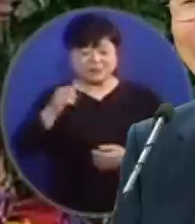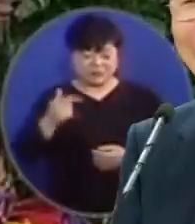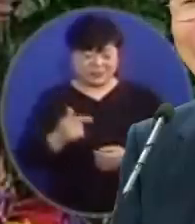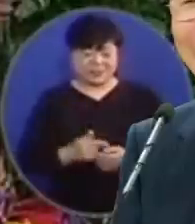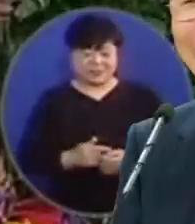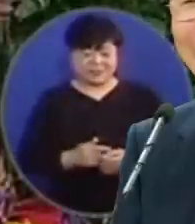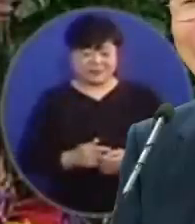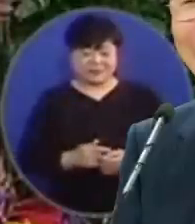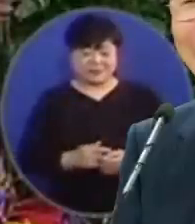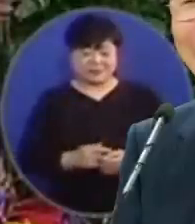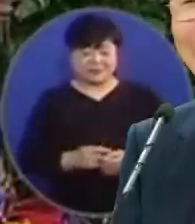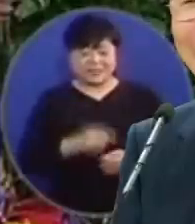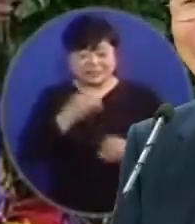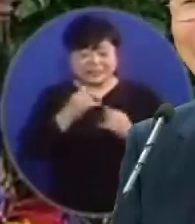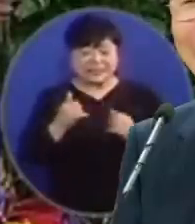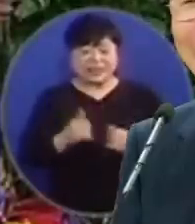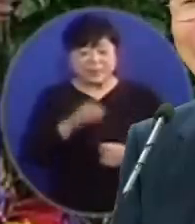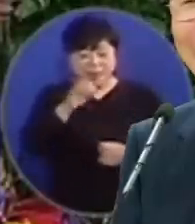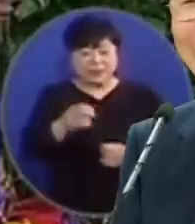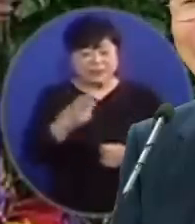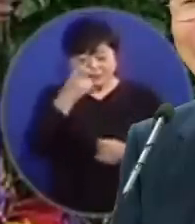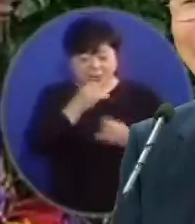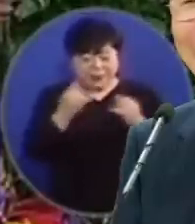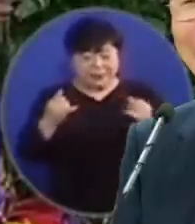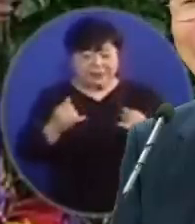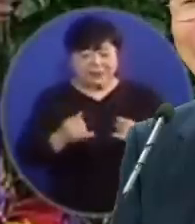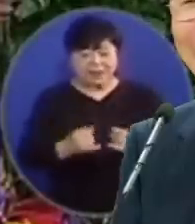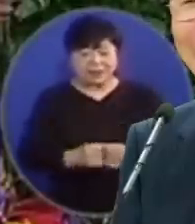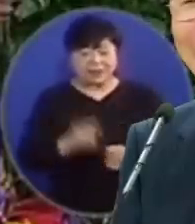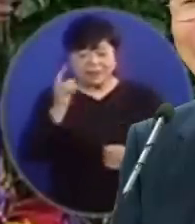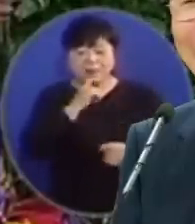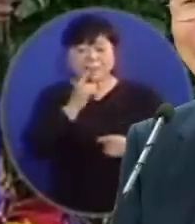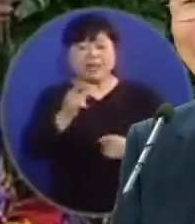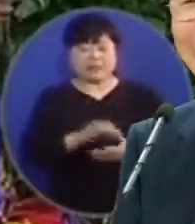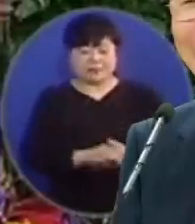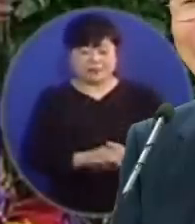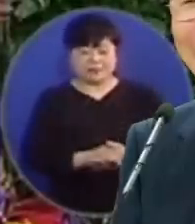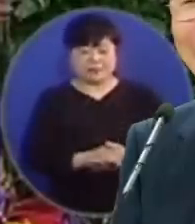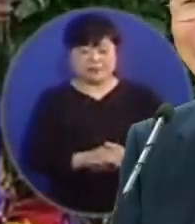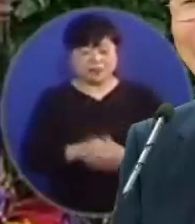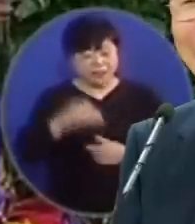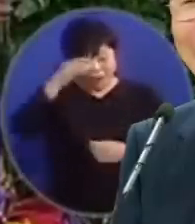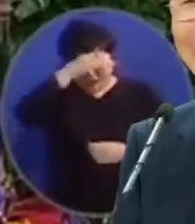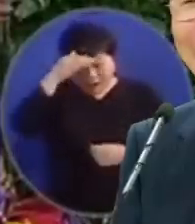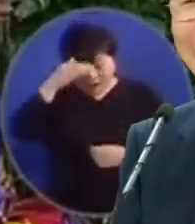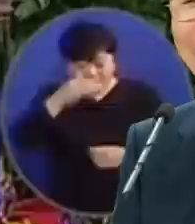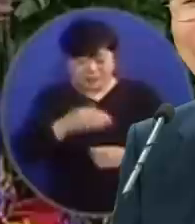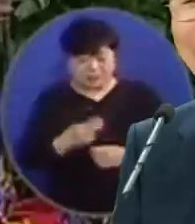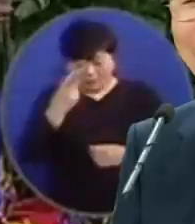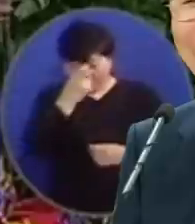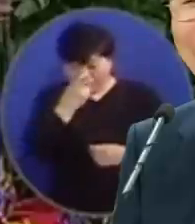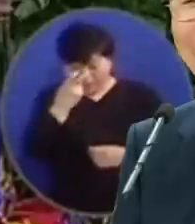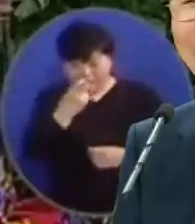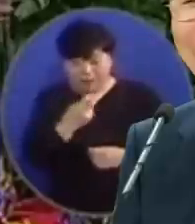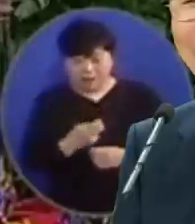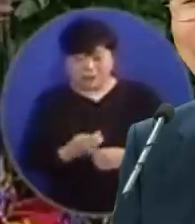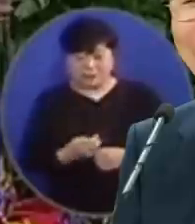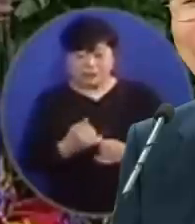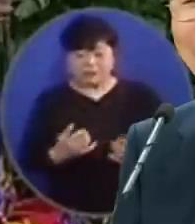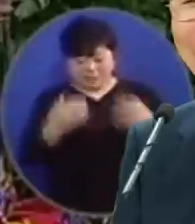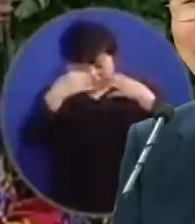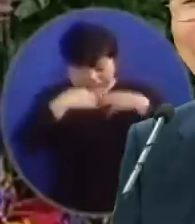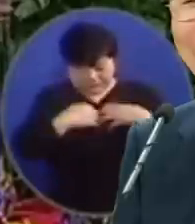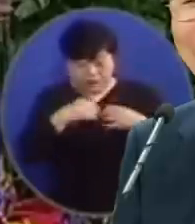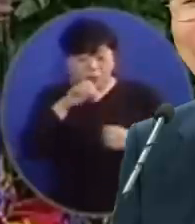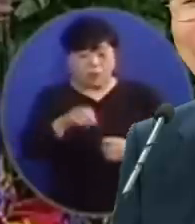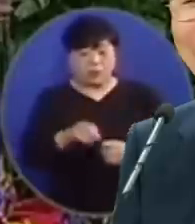32절 33절에 이스라엘 자손 앞에서 그 정탐한 땅을 악평하여 이르되 우리가 두루 다니며 정탐한 땅은 그 주민을 삼키는 땅이요